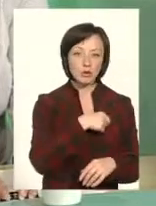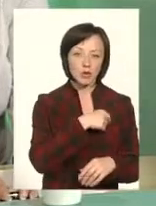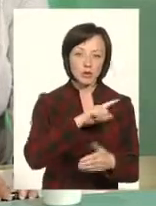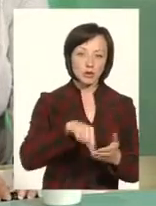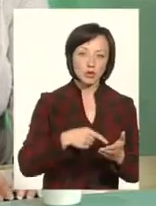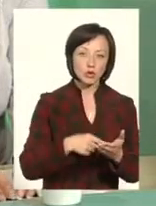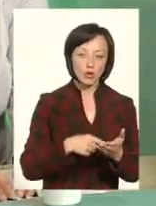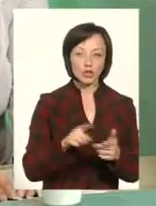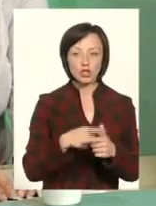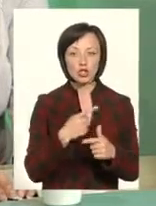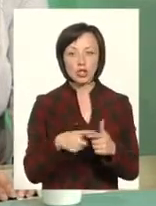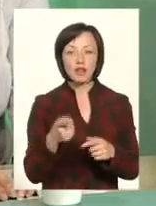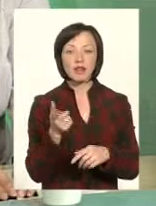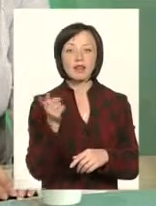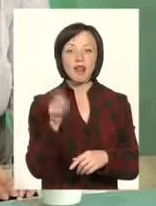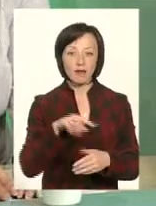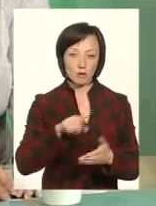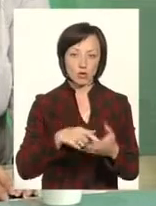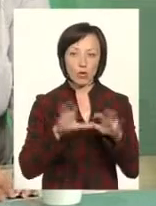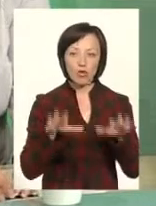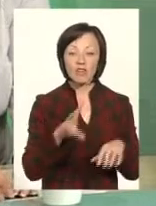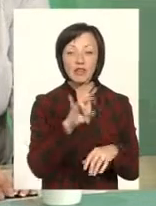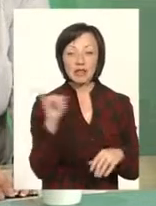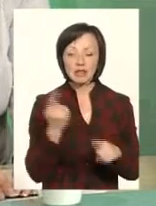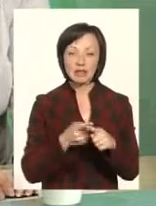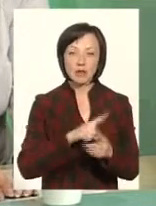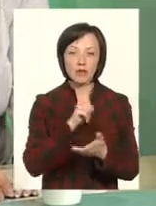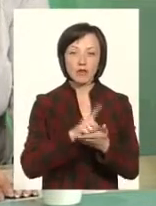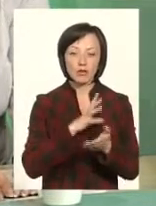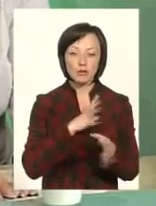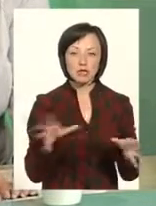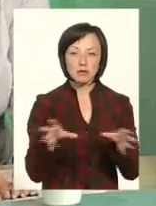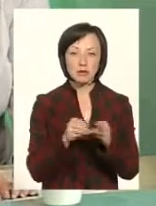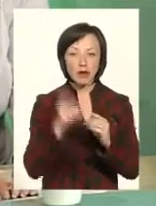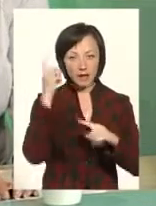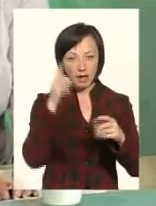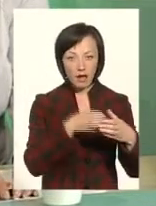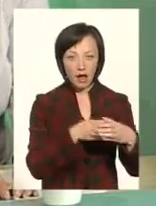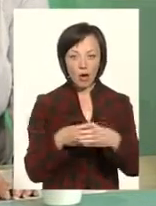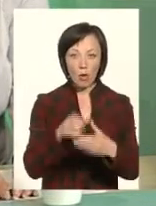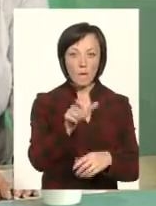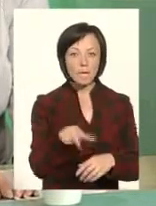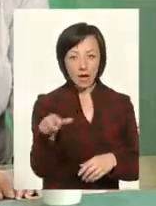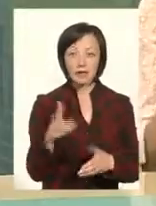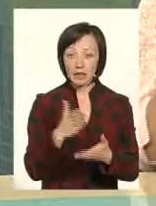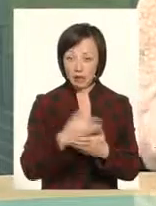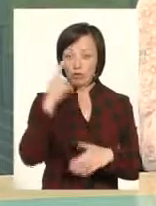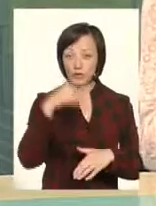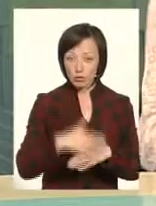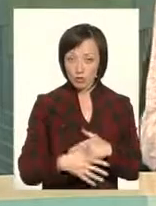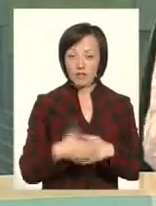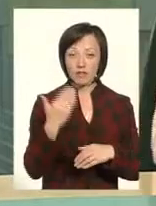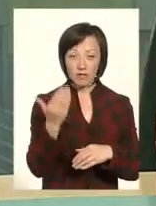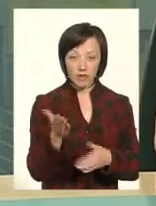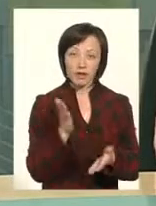міського чи навіть там міського голови. Ні, це повинна бути спільна ідея громади. Чому? А чи є розуміння, от